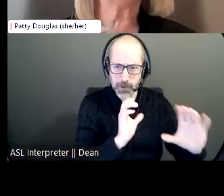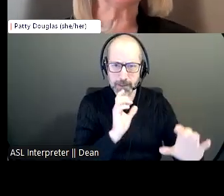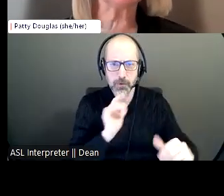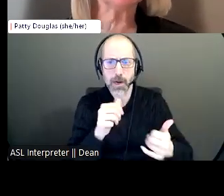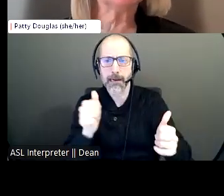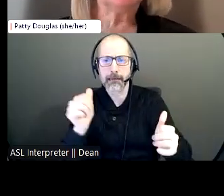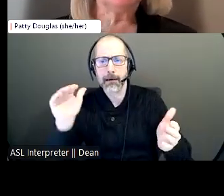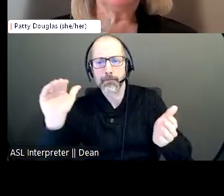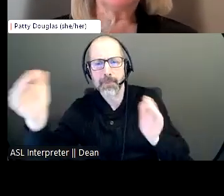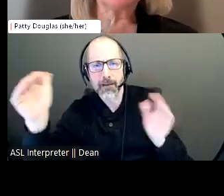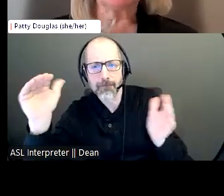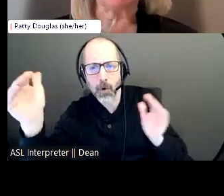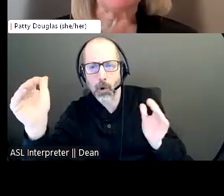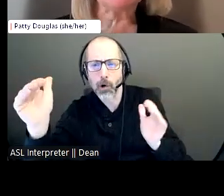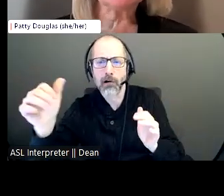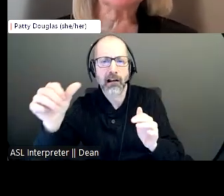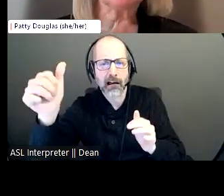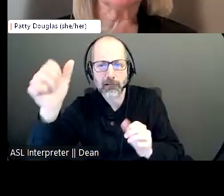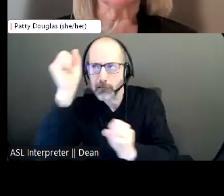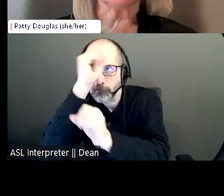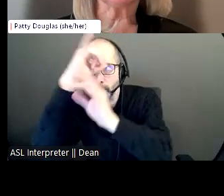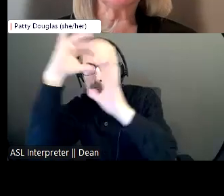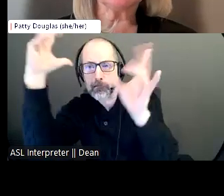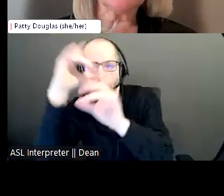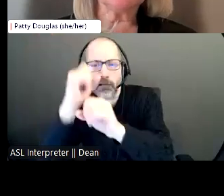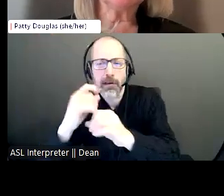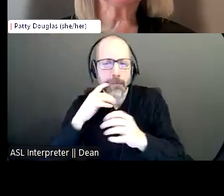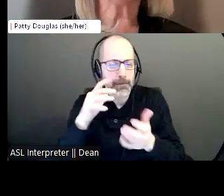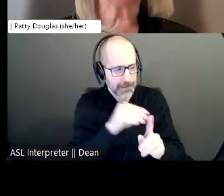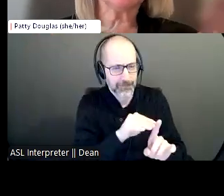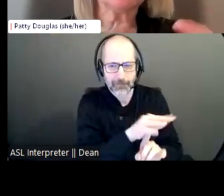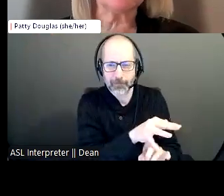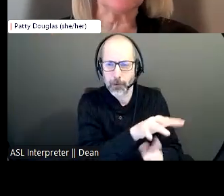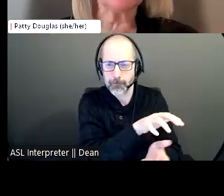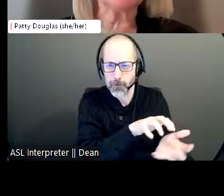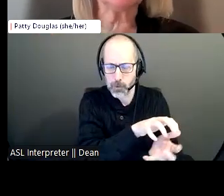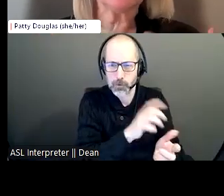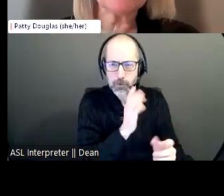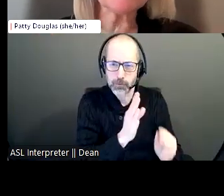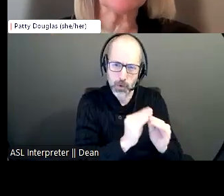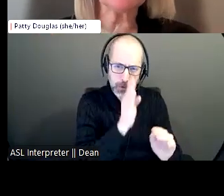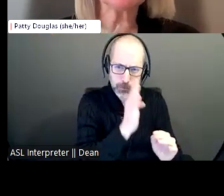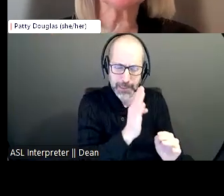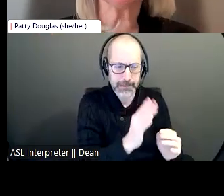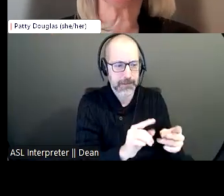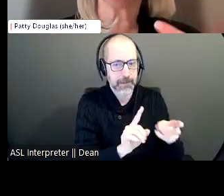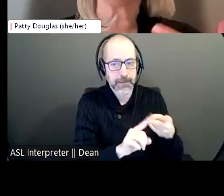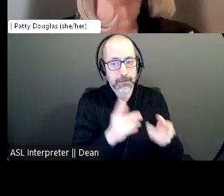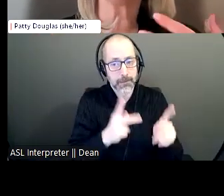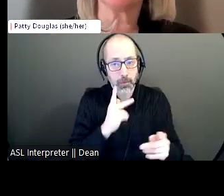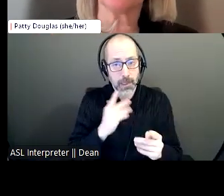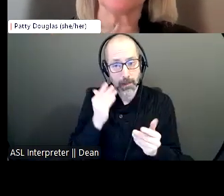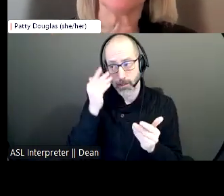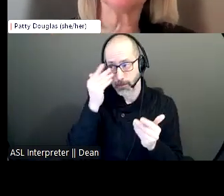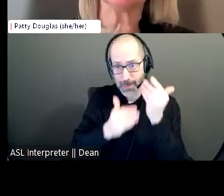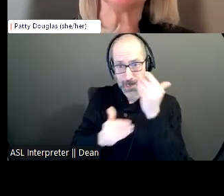et confusing. parce que Folks ça, may mask, les they may choses shut qui down, mêlent so les gens, qui embrouillent les gens, no font response qu'ils peuvent se masquer,